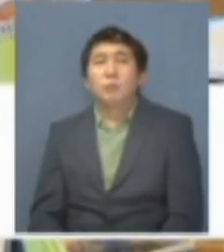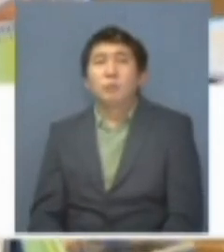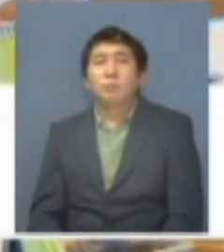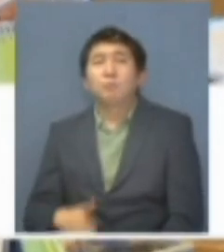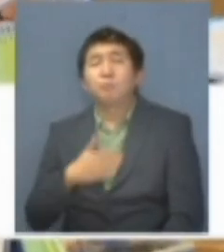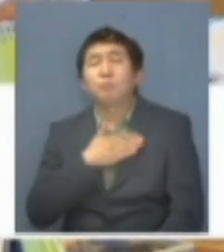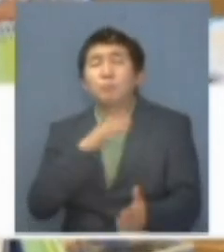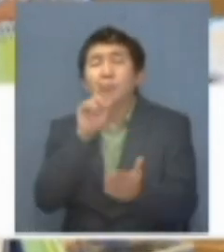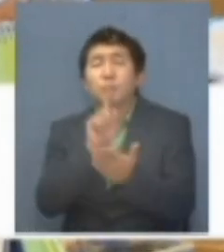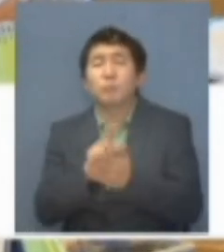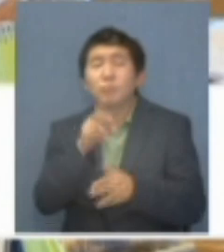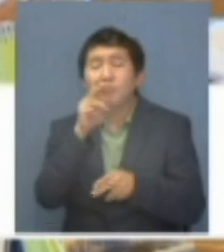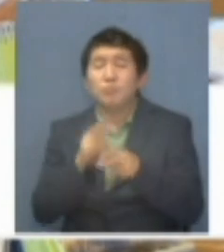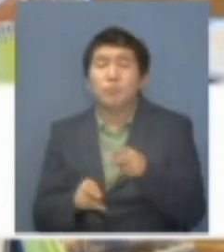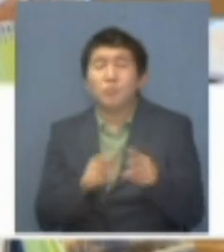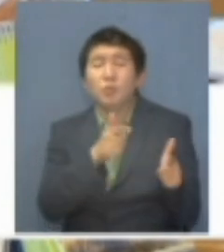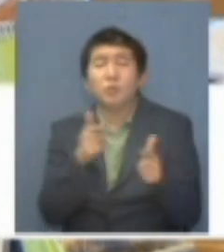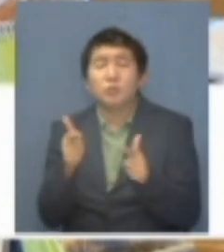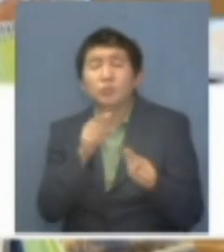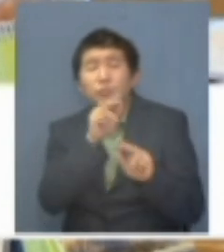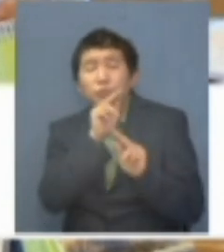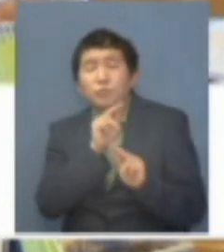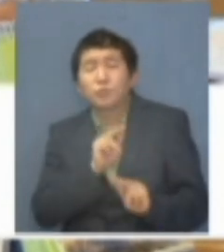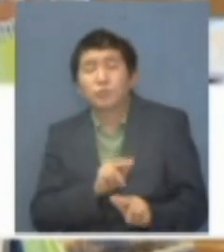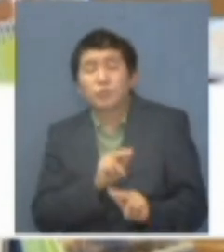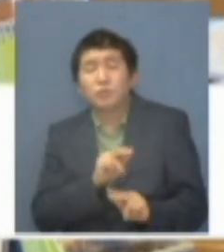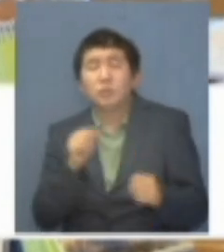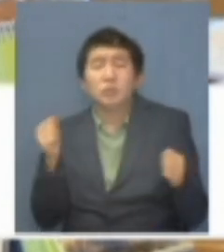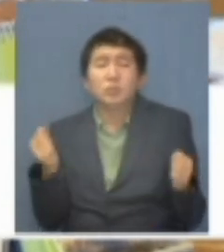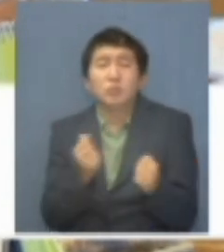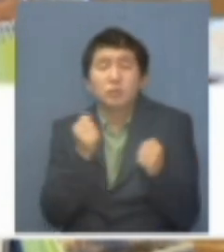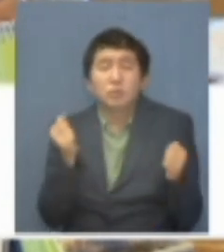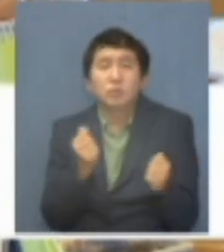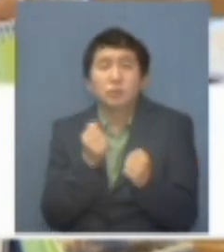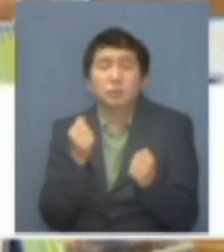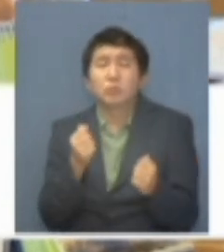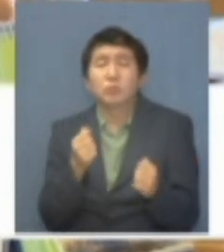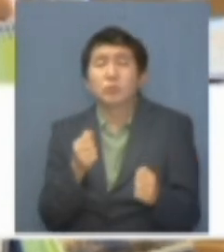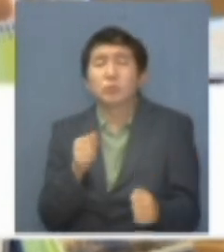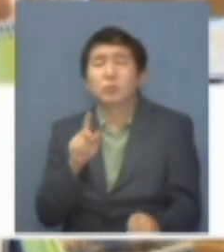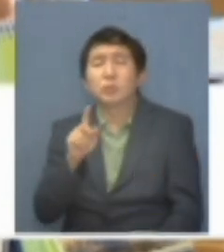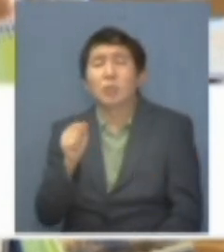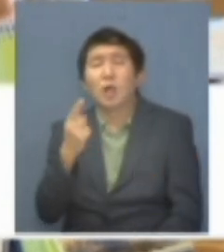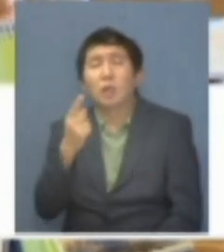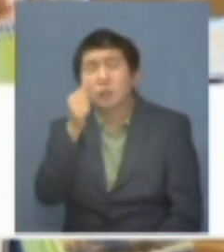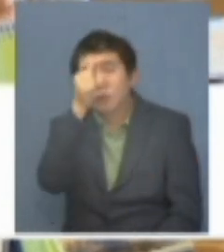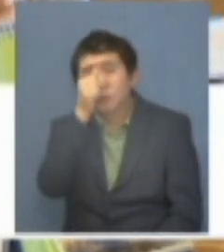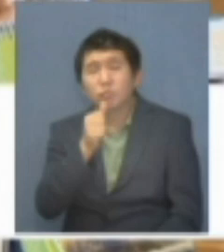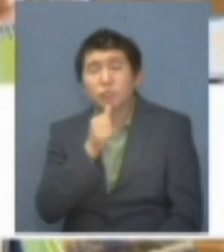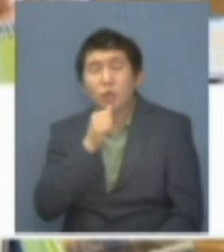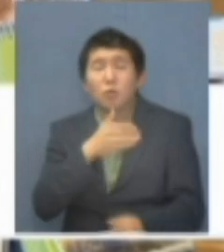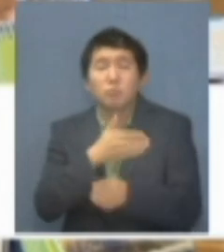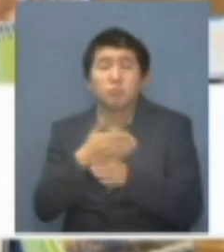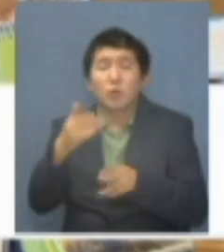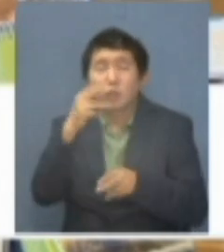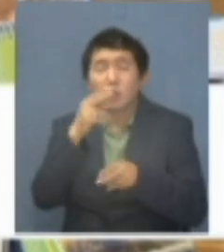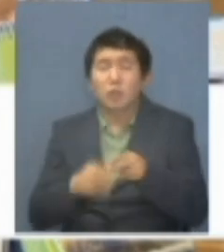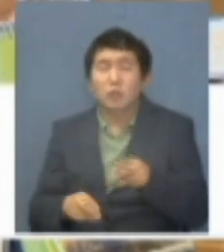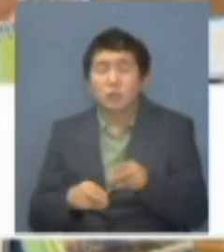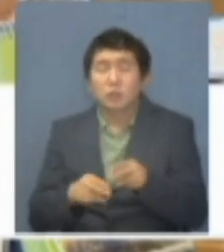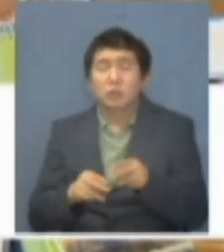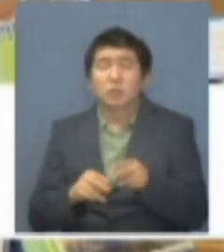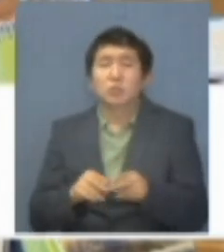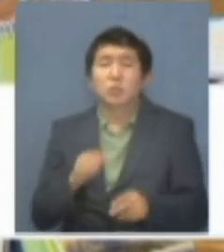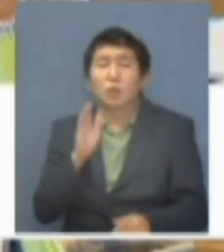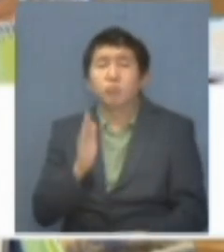Мы должны завершить все подготовительные работы к отопительному сезону как минимум за один месяц. После завершения появятся и другие вопросы.